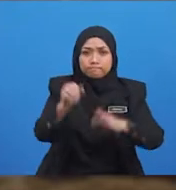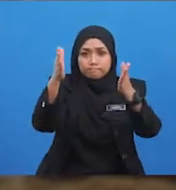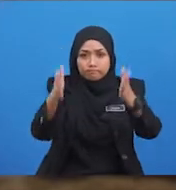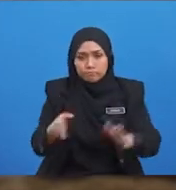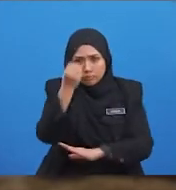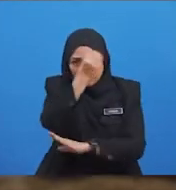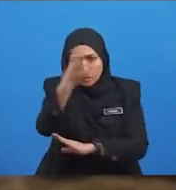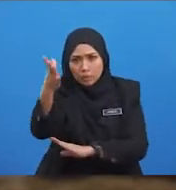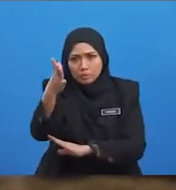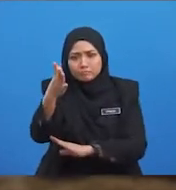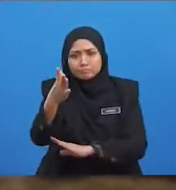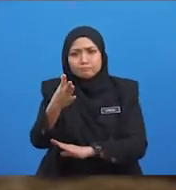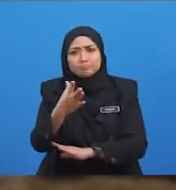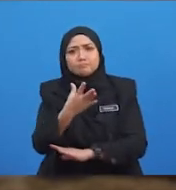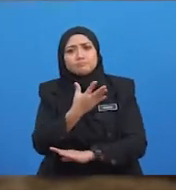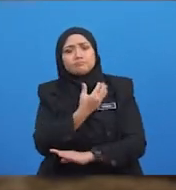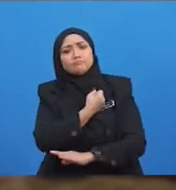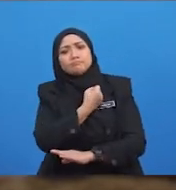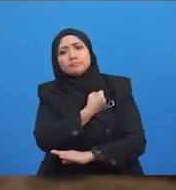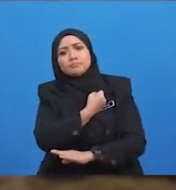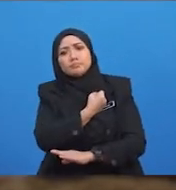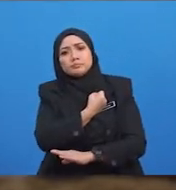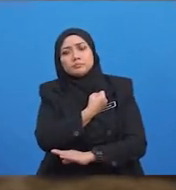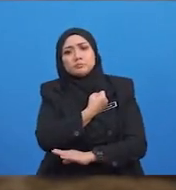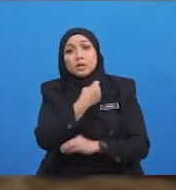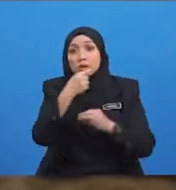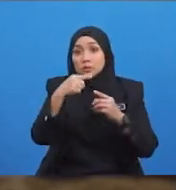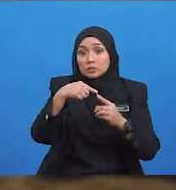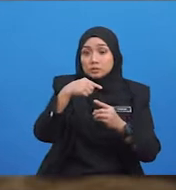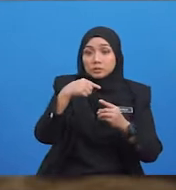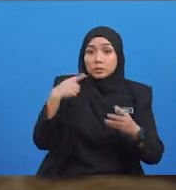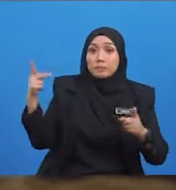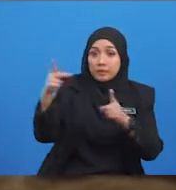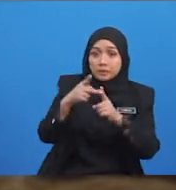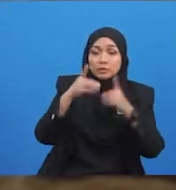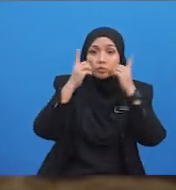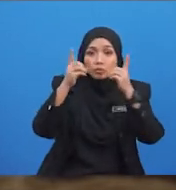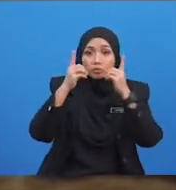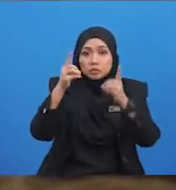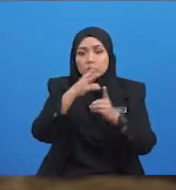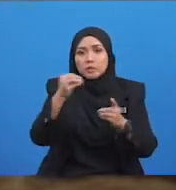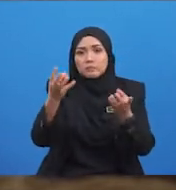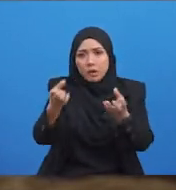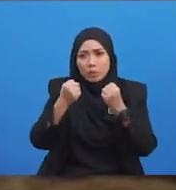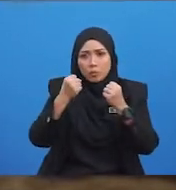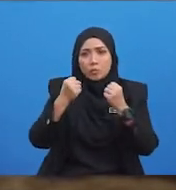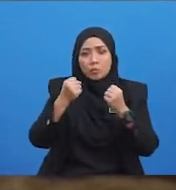menyatakan penyesalan terhadap dosa-dosanya dan ingin kembali ke jalan yang